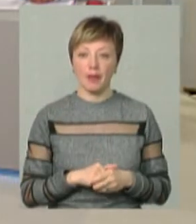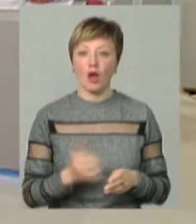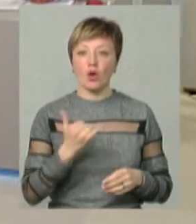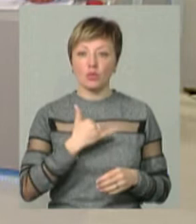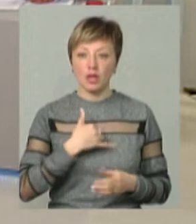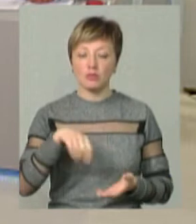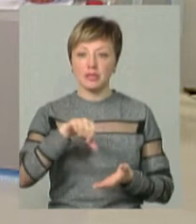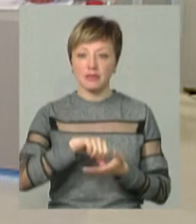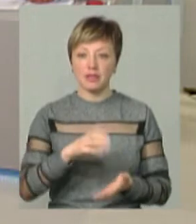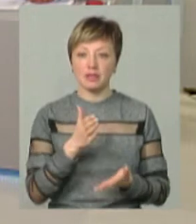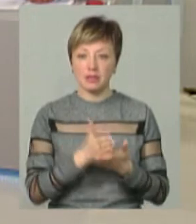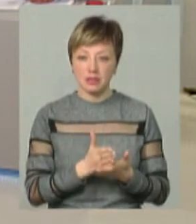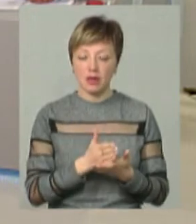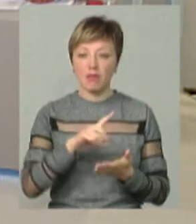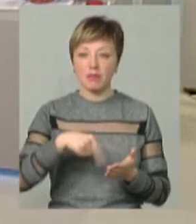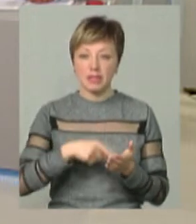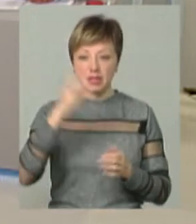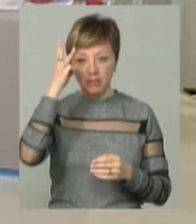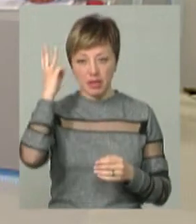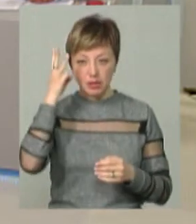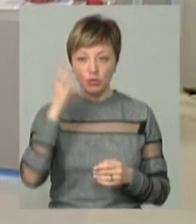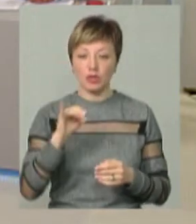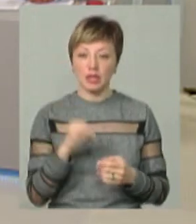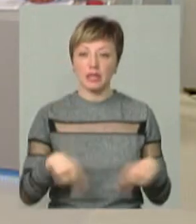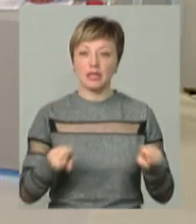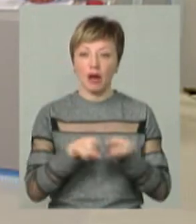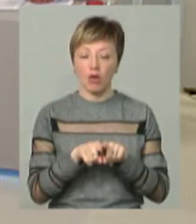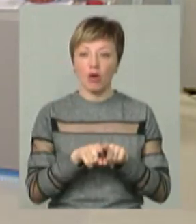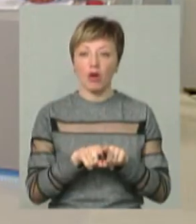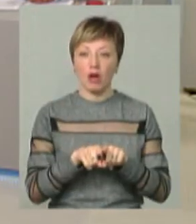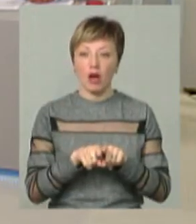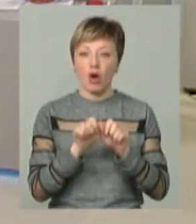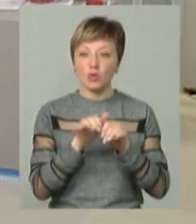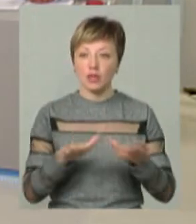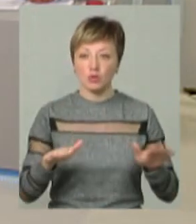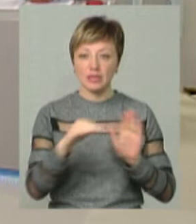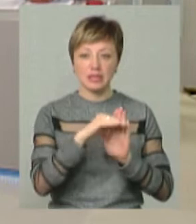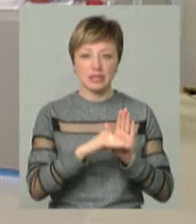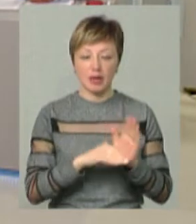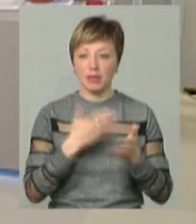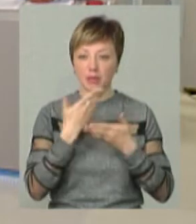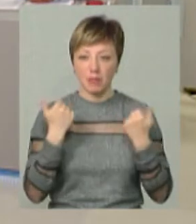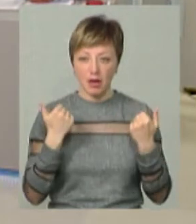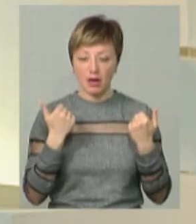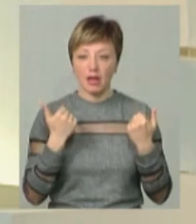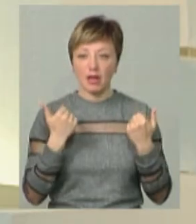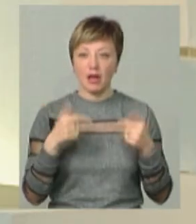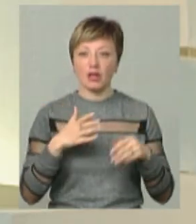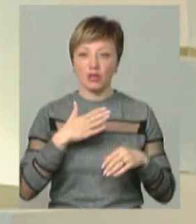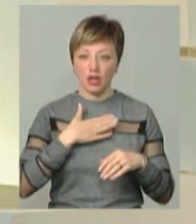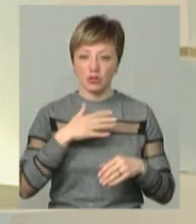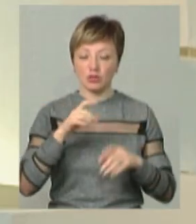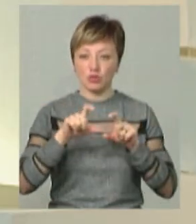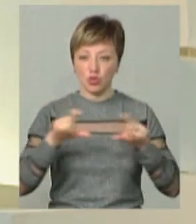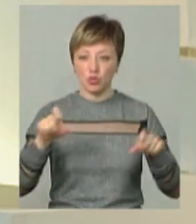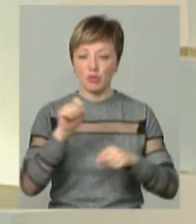Наше представництво знаходиться в місті Хмельницькому, і такої розгалуженої системи немає. Тобто інституція